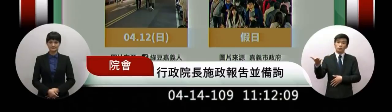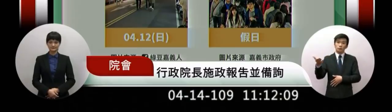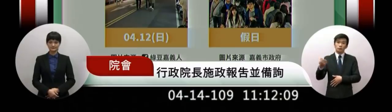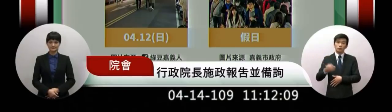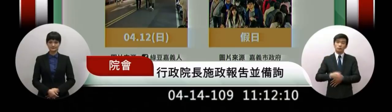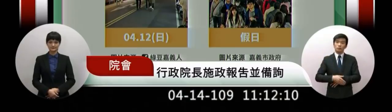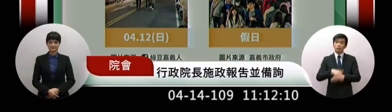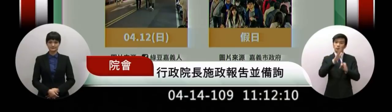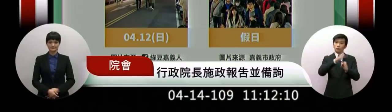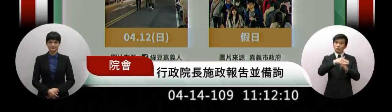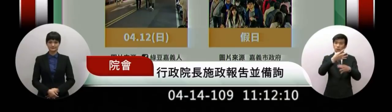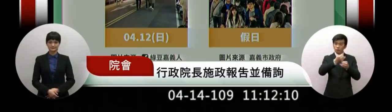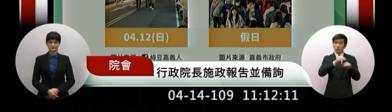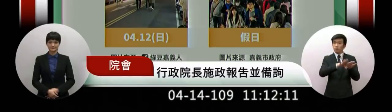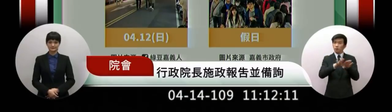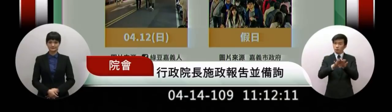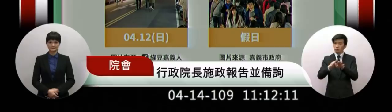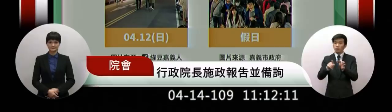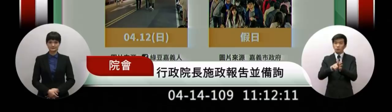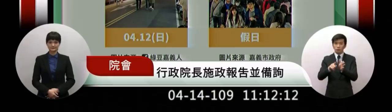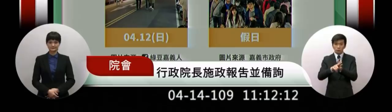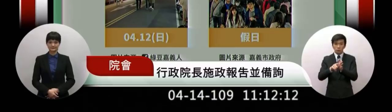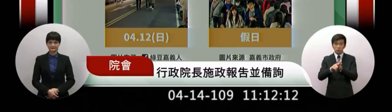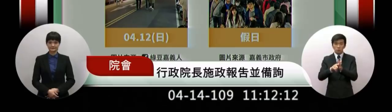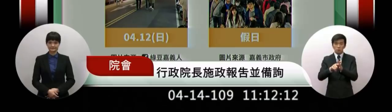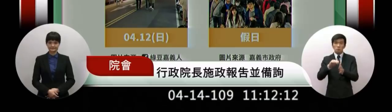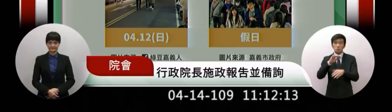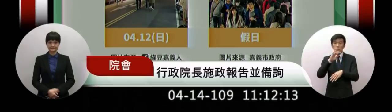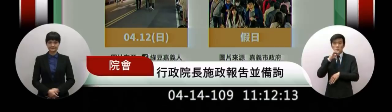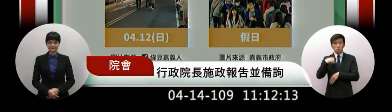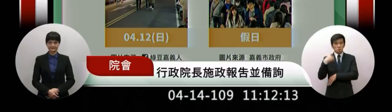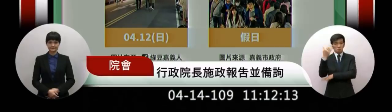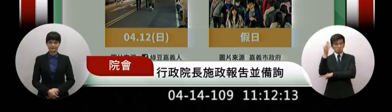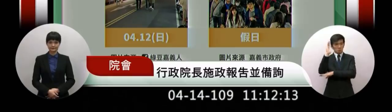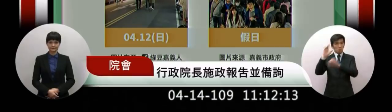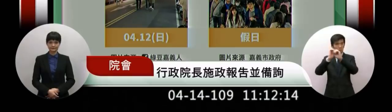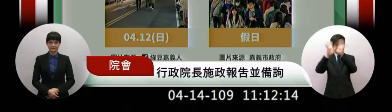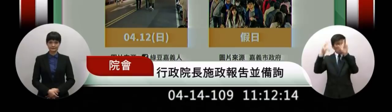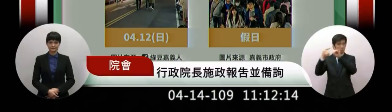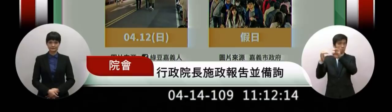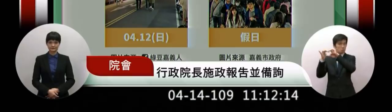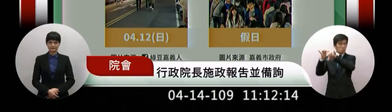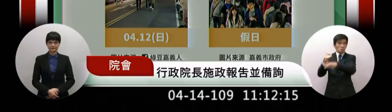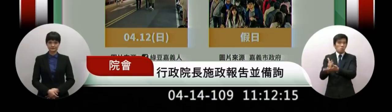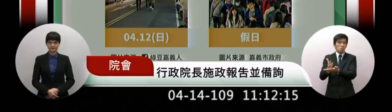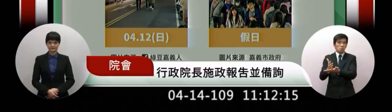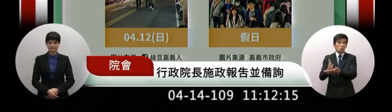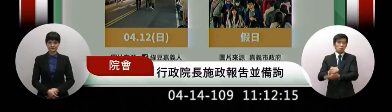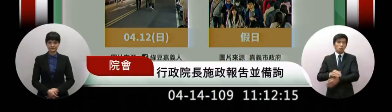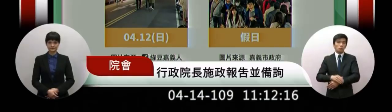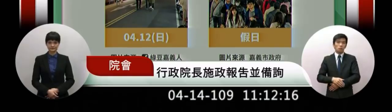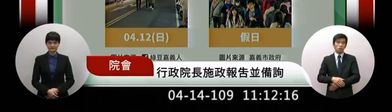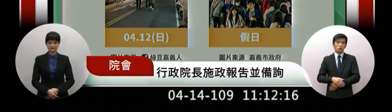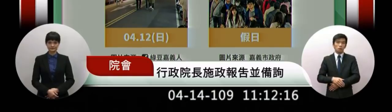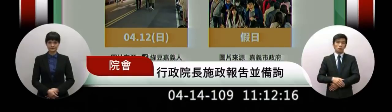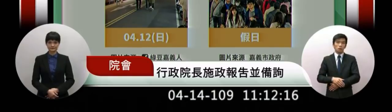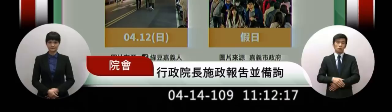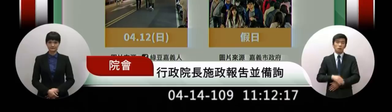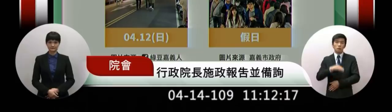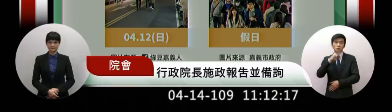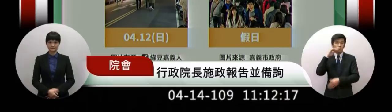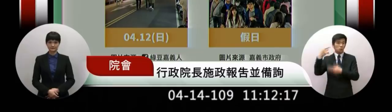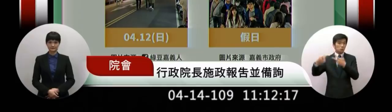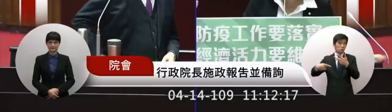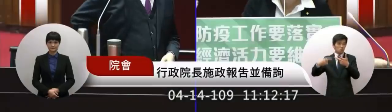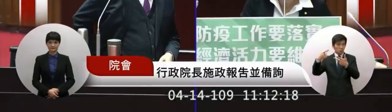那天我們選佈說這個地方不可以去的時候你看過的一禮拜